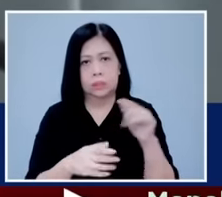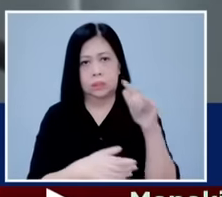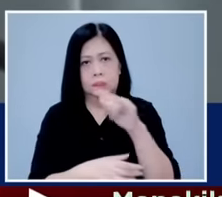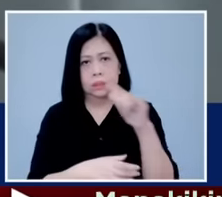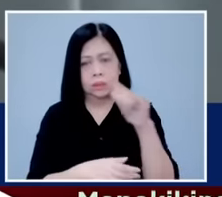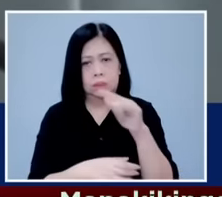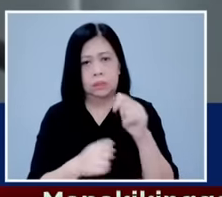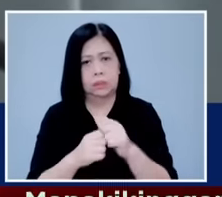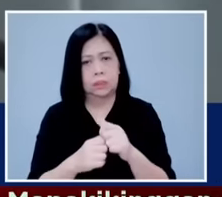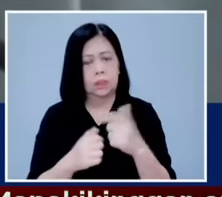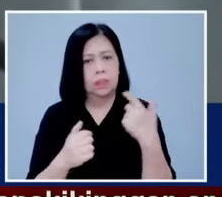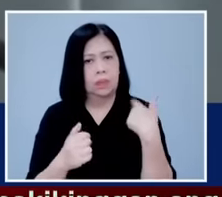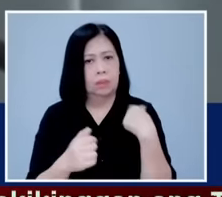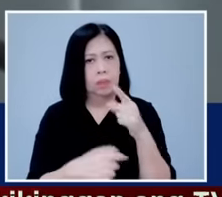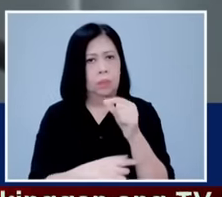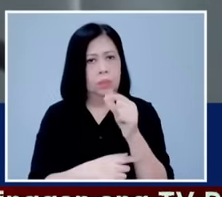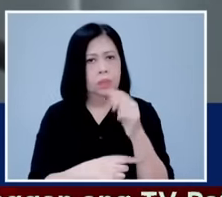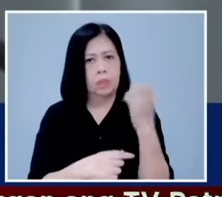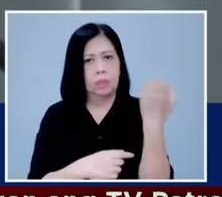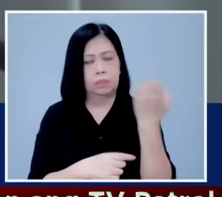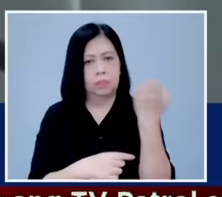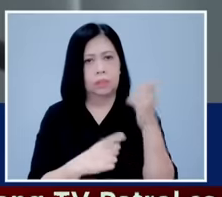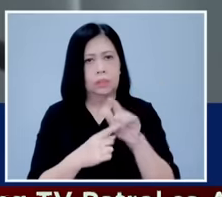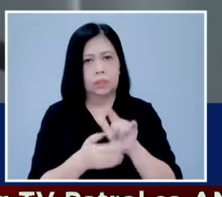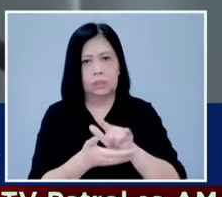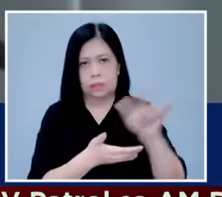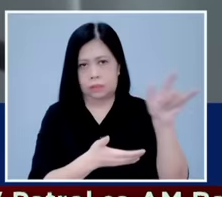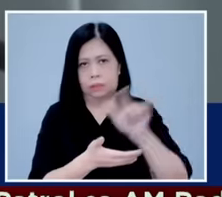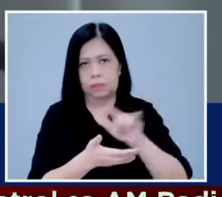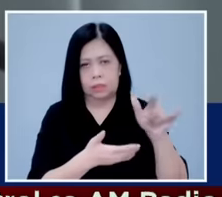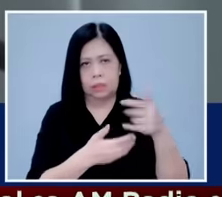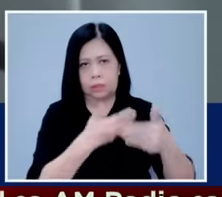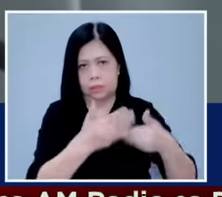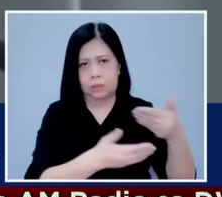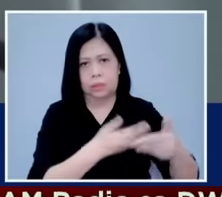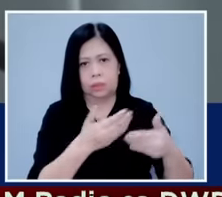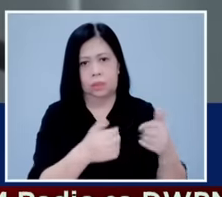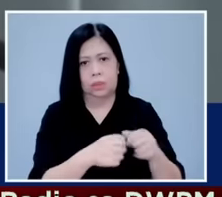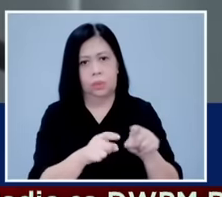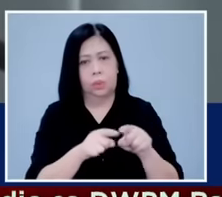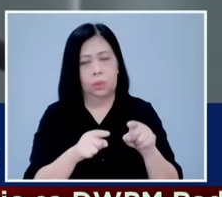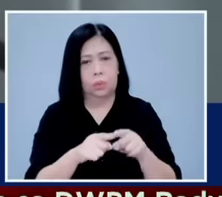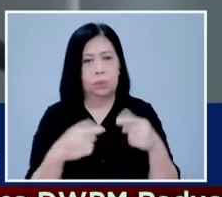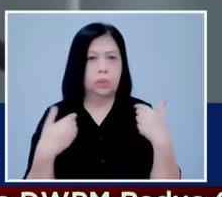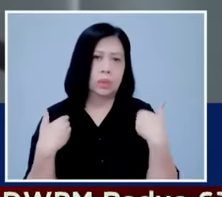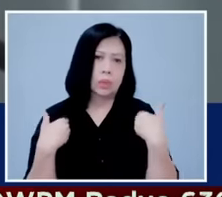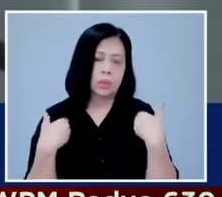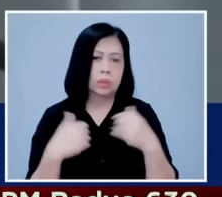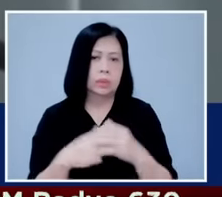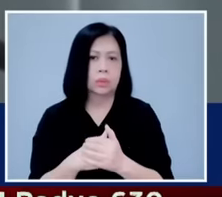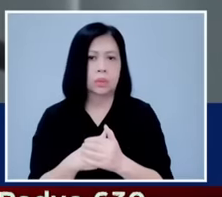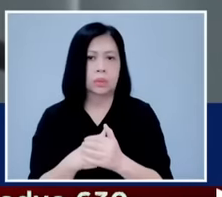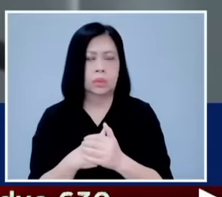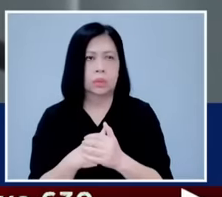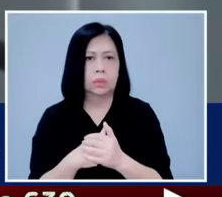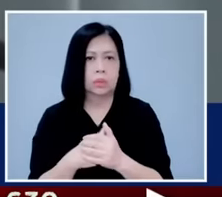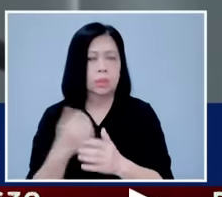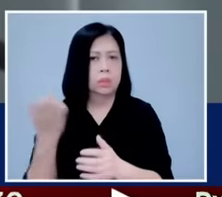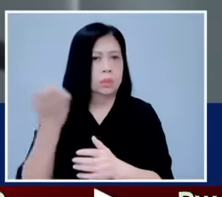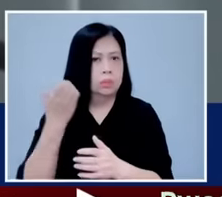a 20 emergency flights in operation and also there are